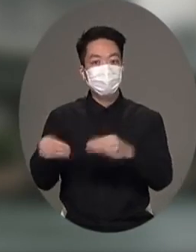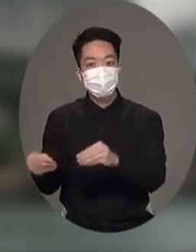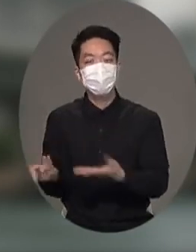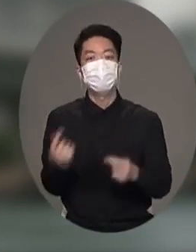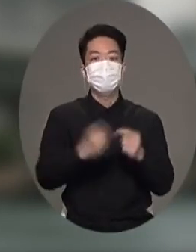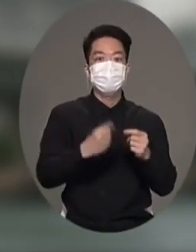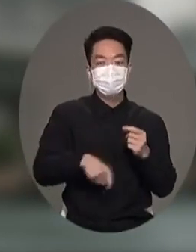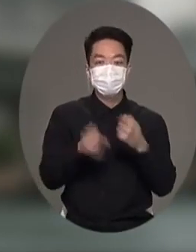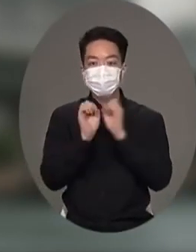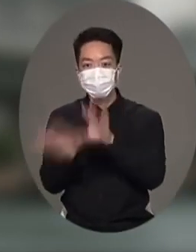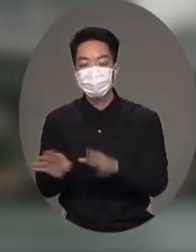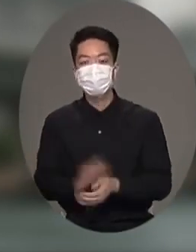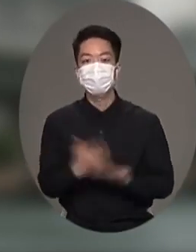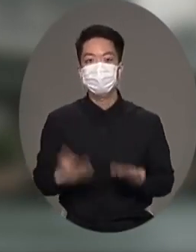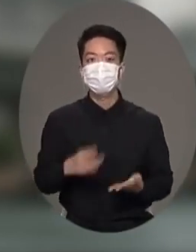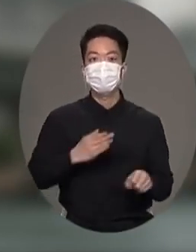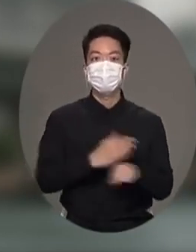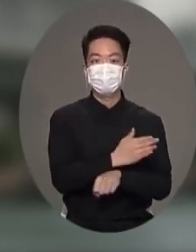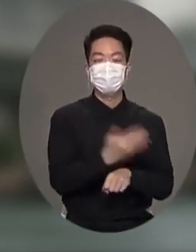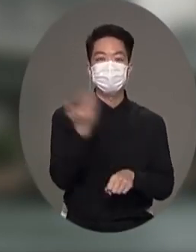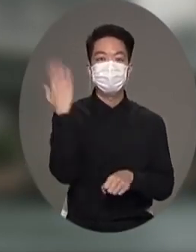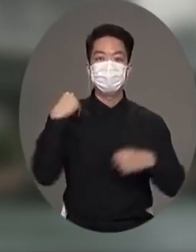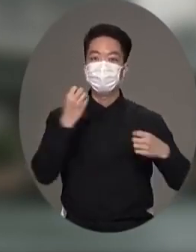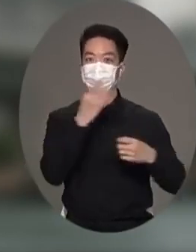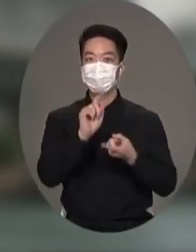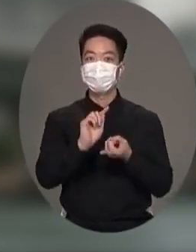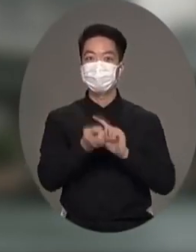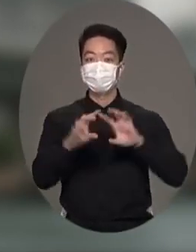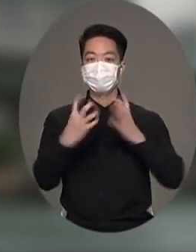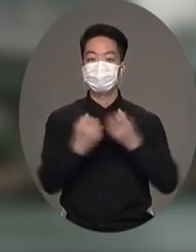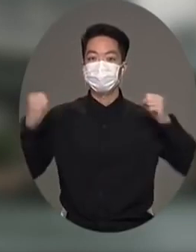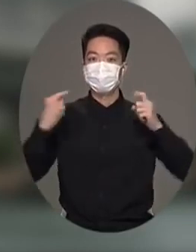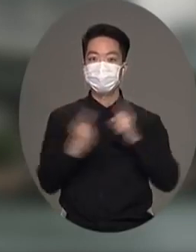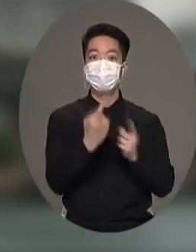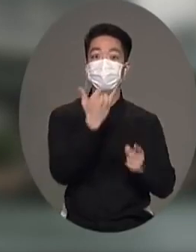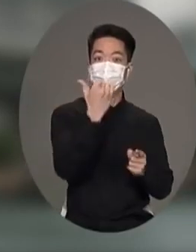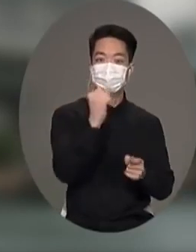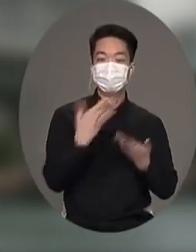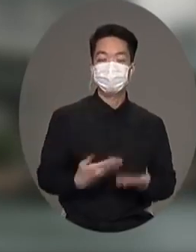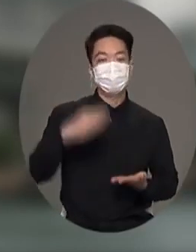訊。而現時有超過60名前港隊代表正服務警隊。